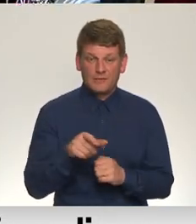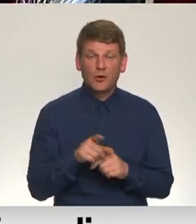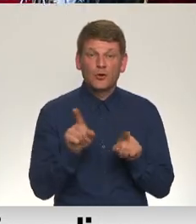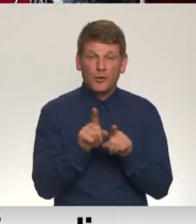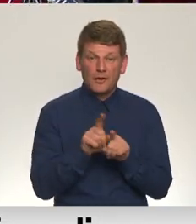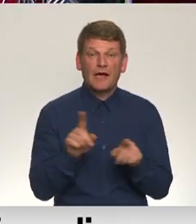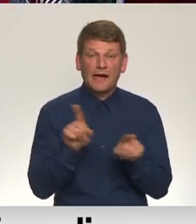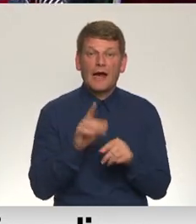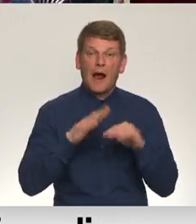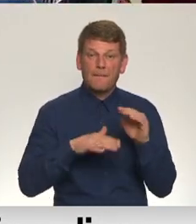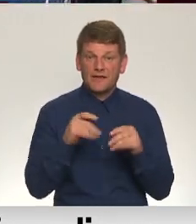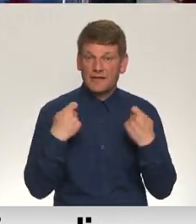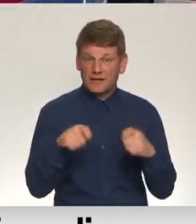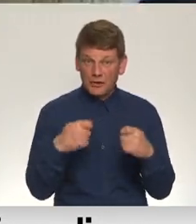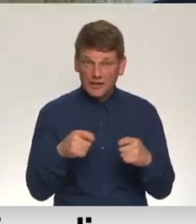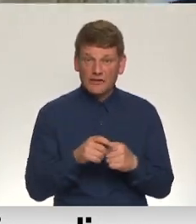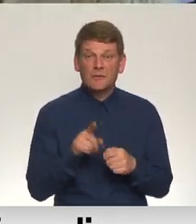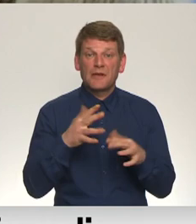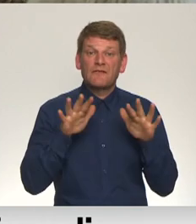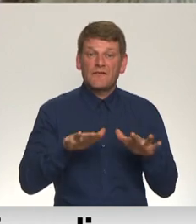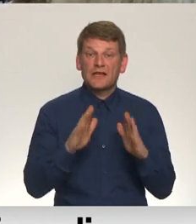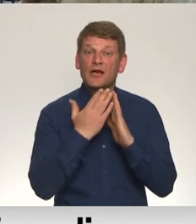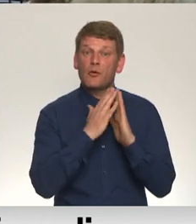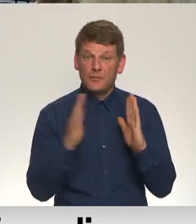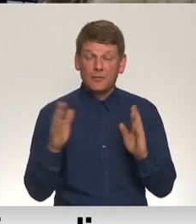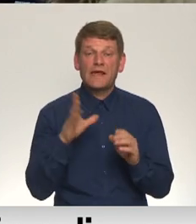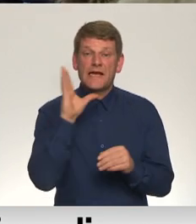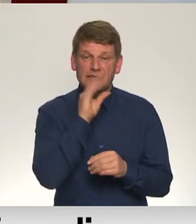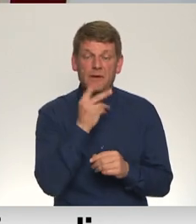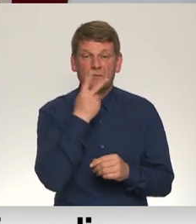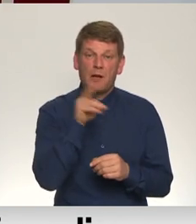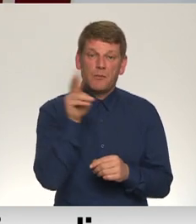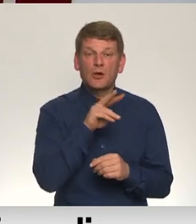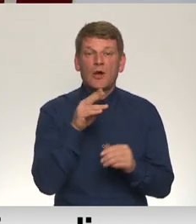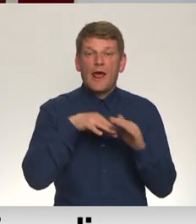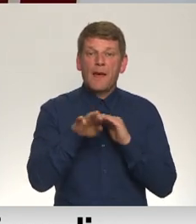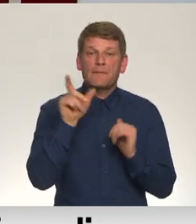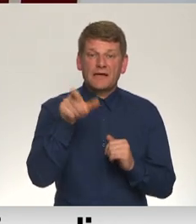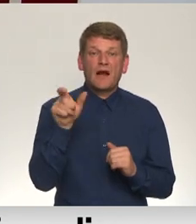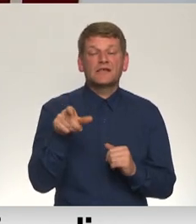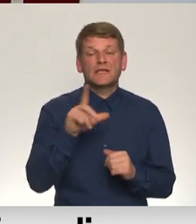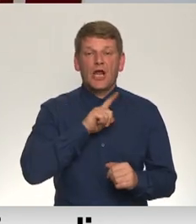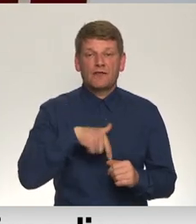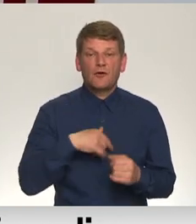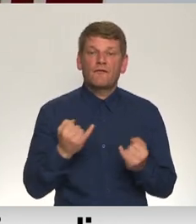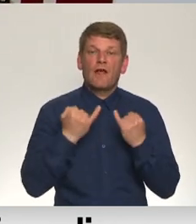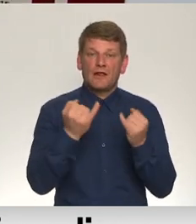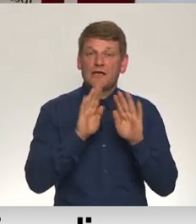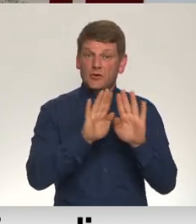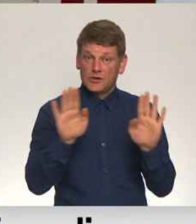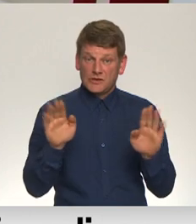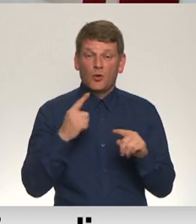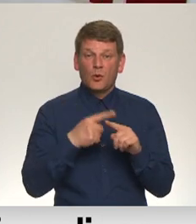Turpat ir arī amatnieku tirdziņš, bet vietējā bibliotēkā iespējams aplūkot emigrācijas latviešiem veltītu izstādi